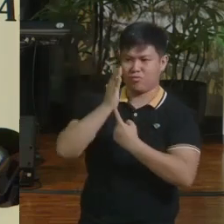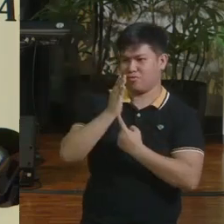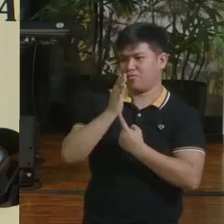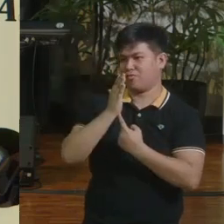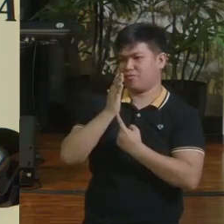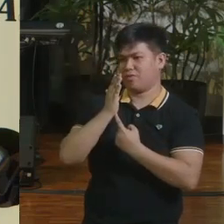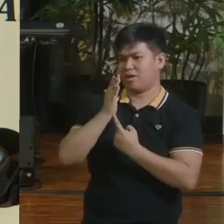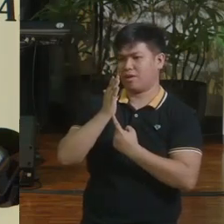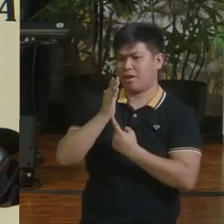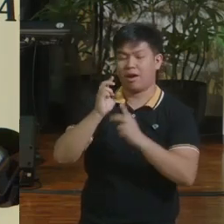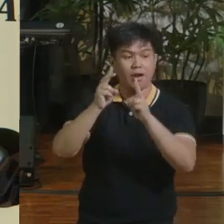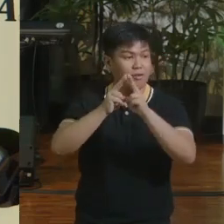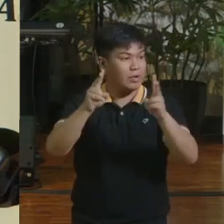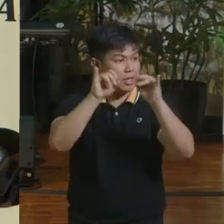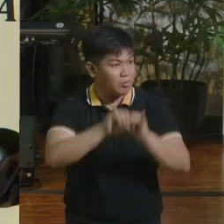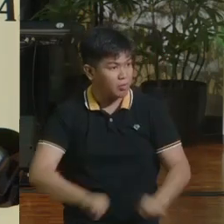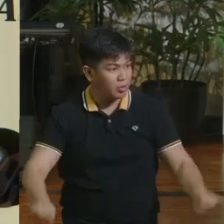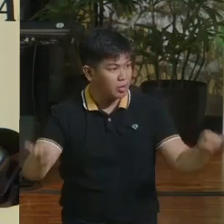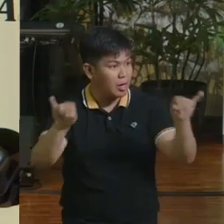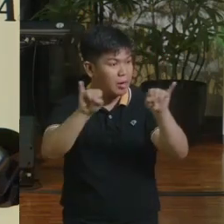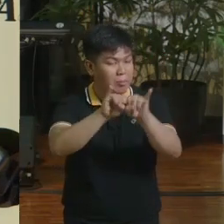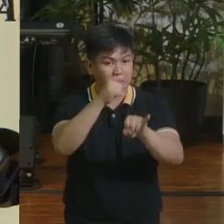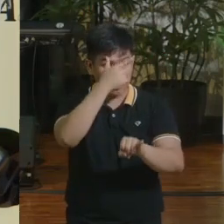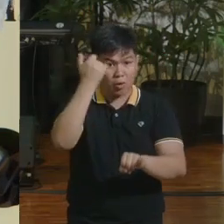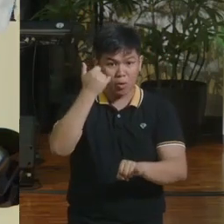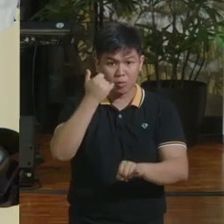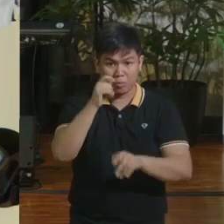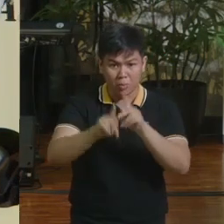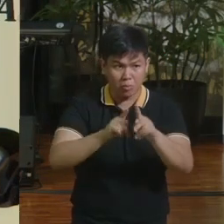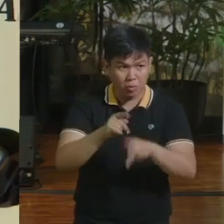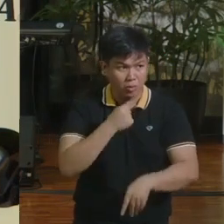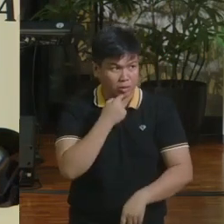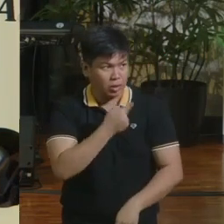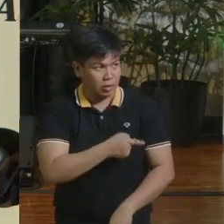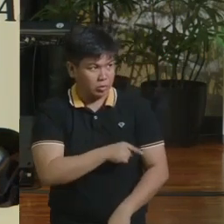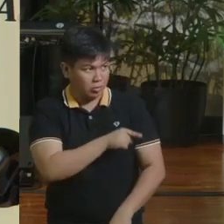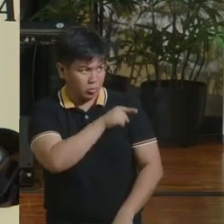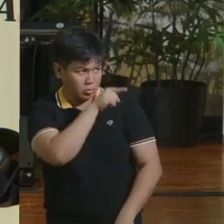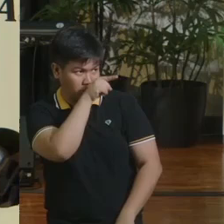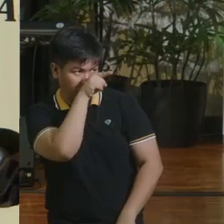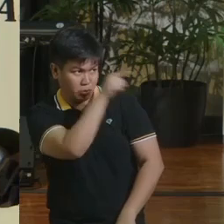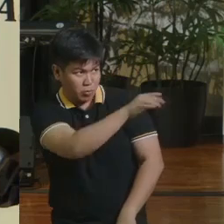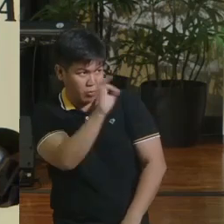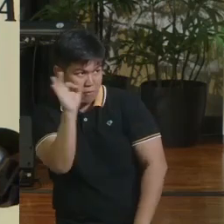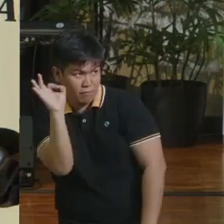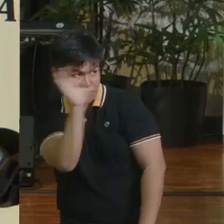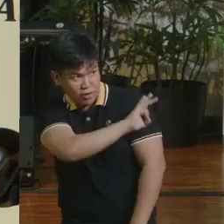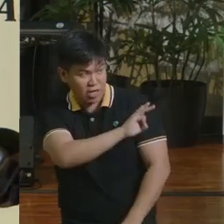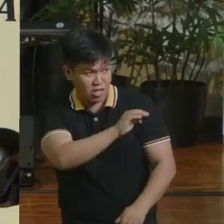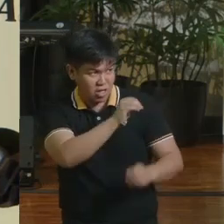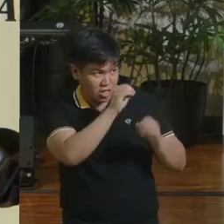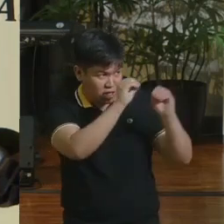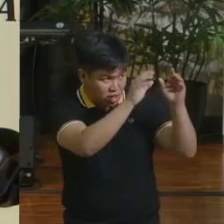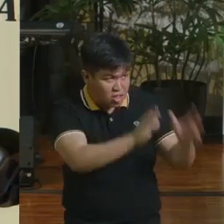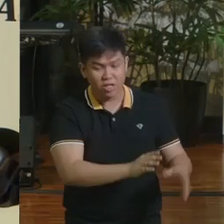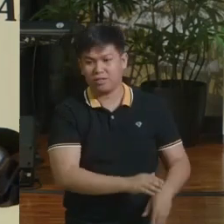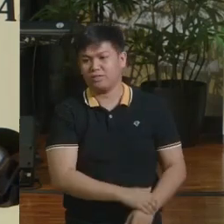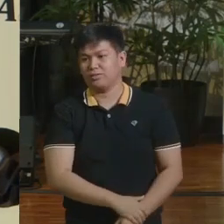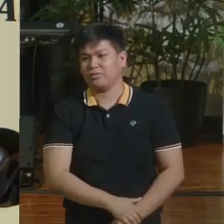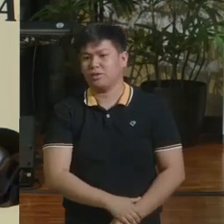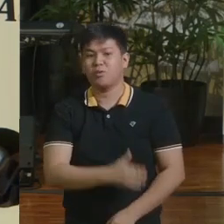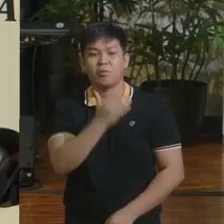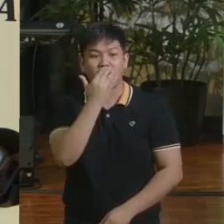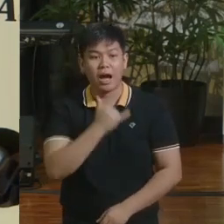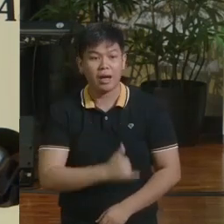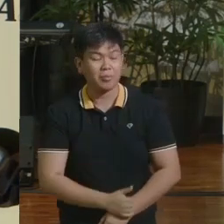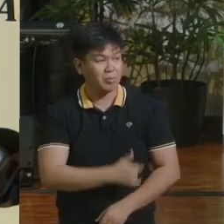Napaka-importante ng statement na yon sapagkat pinaparatang sa kanya na siya ay isang fake na apostol.